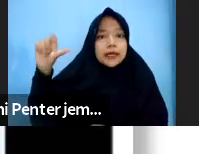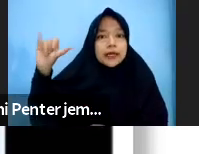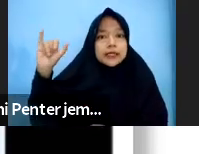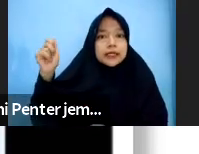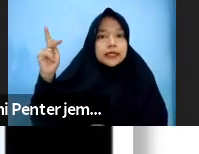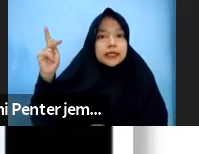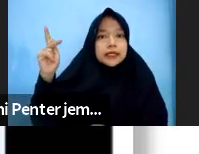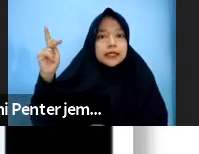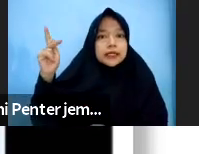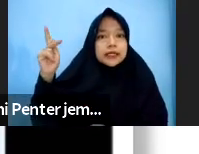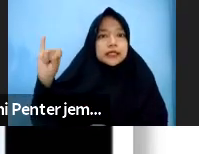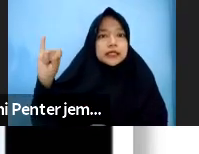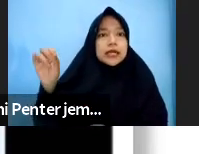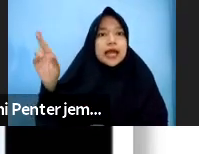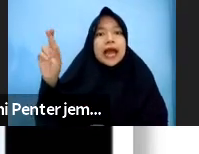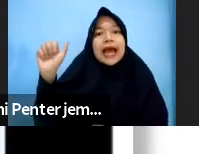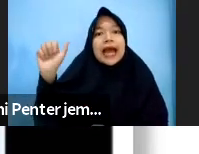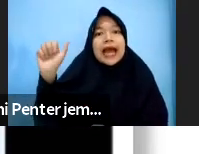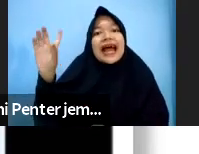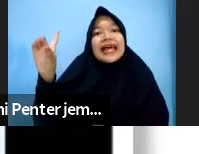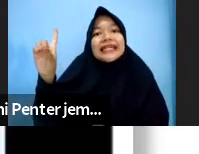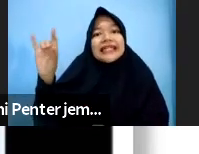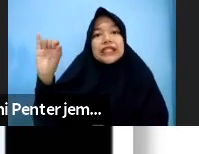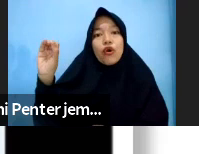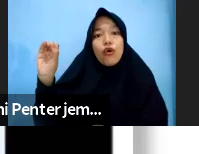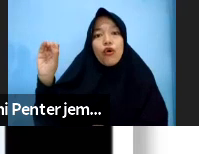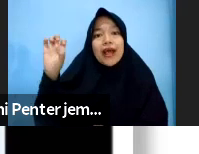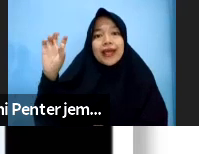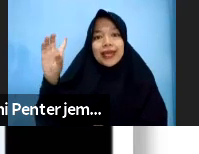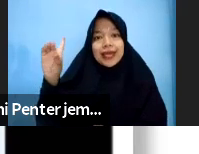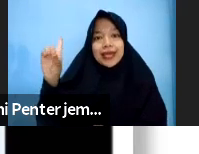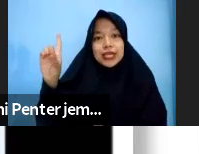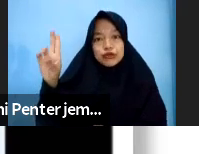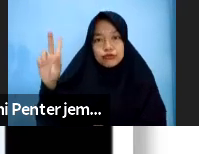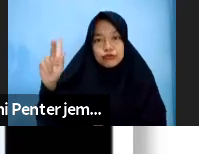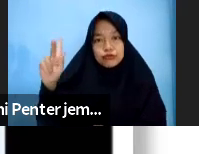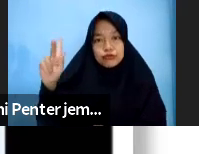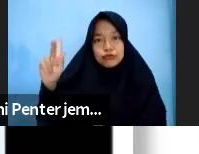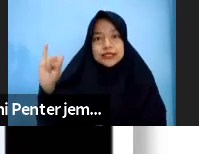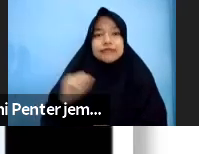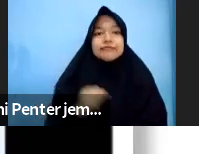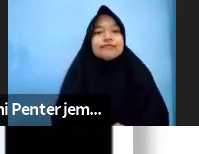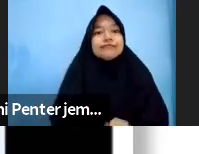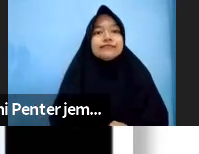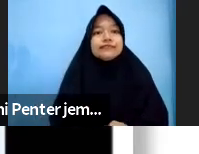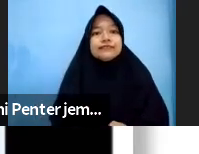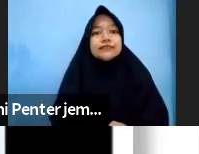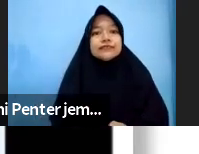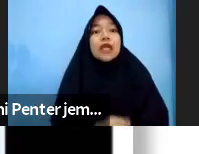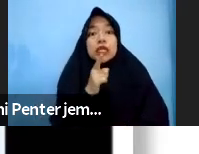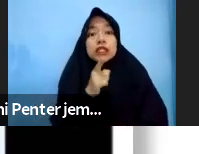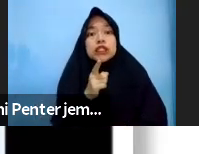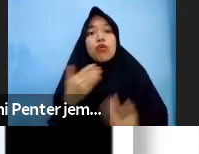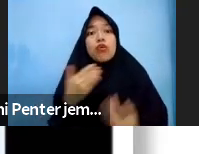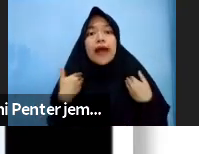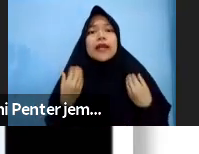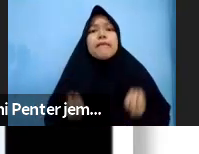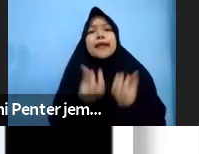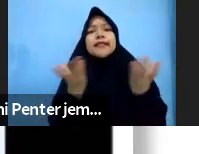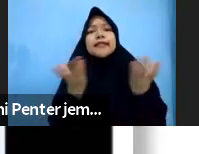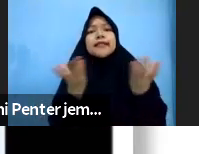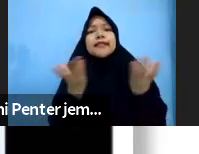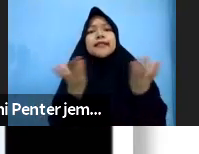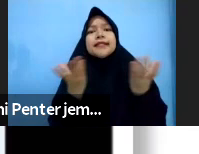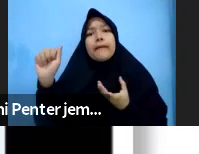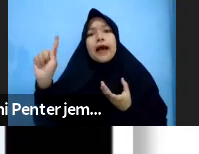itu semua terkait dengan pendidikan ada umum ada lagu-lagu juga jadi seperti ini